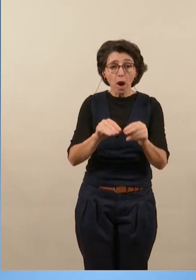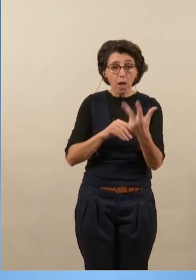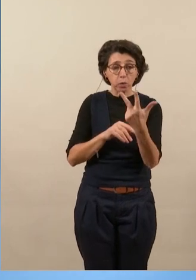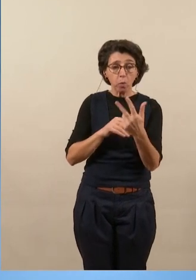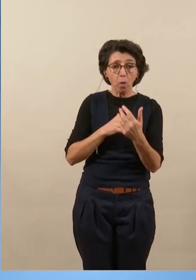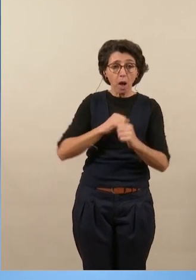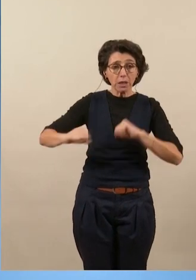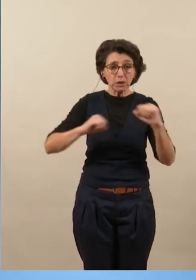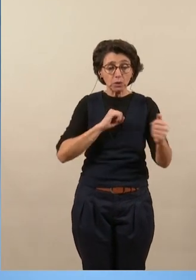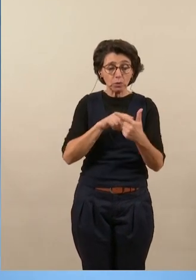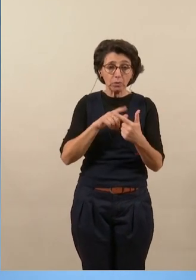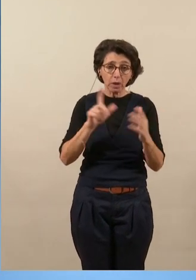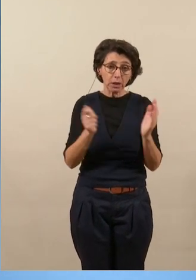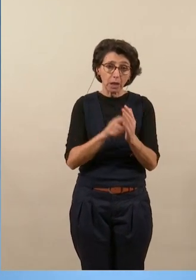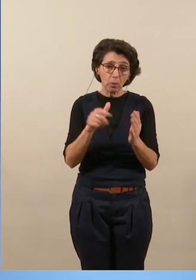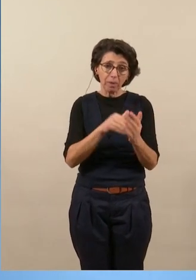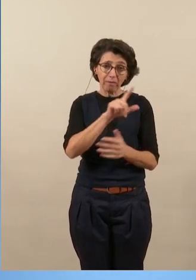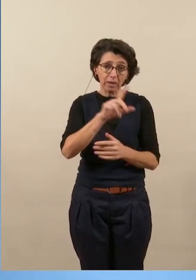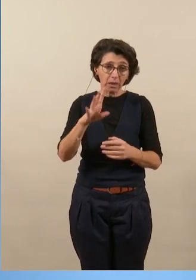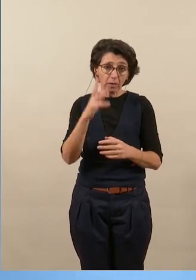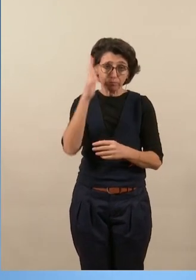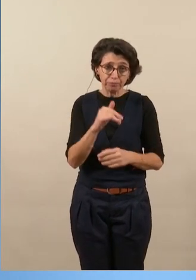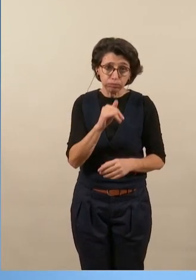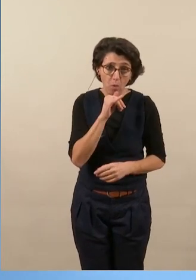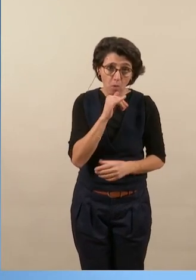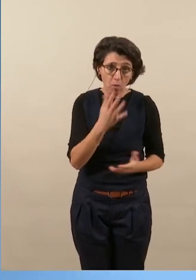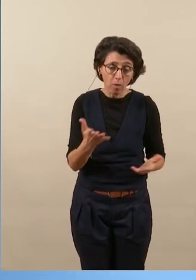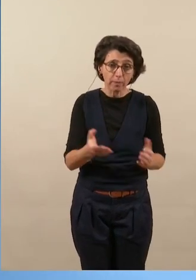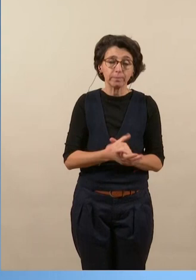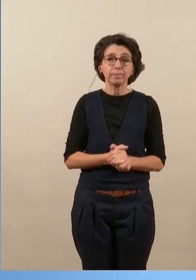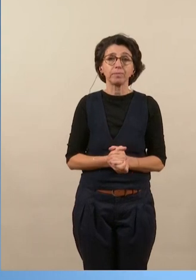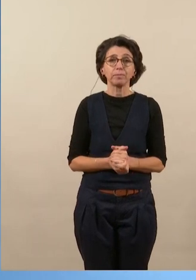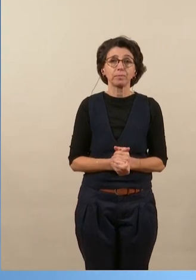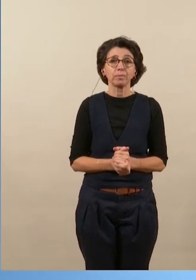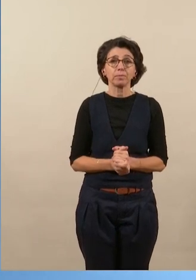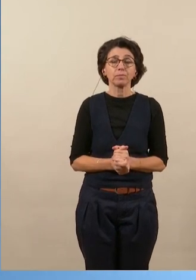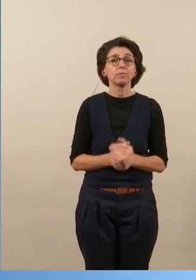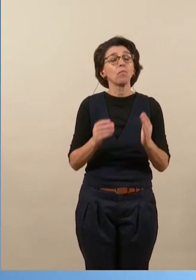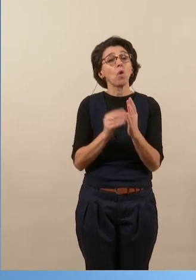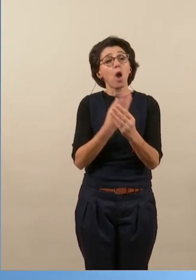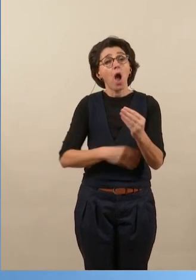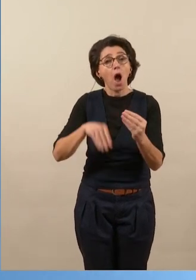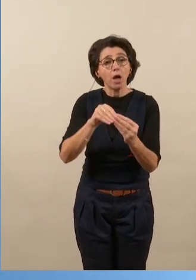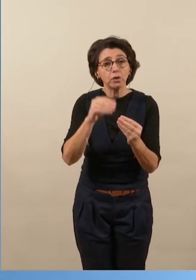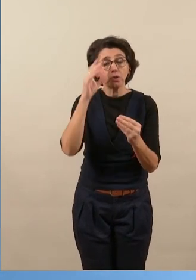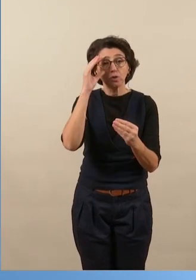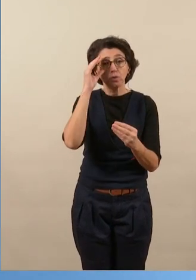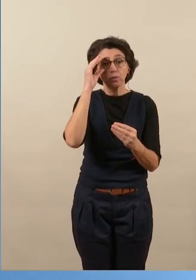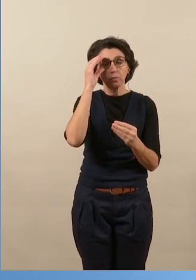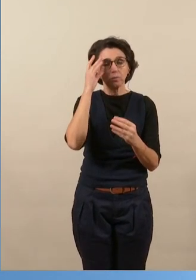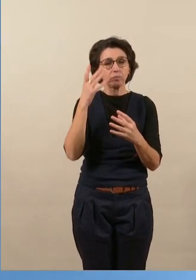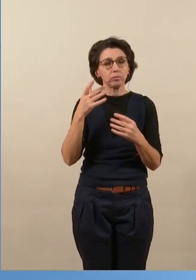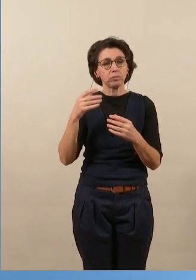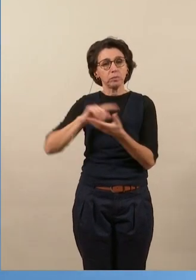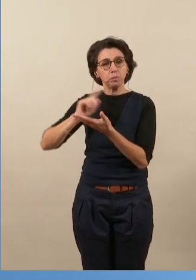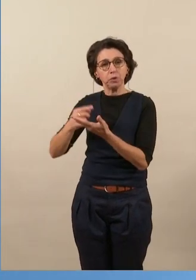pleinement engagé en 2024 à noter que le budget de la du CCAS